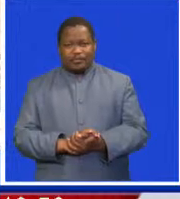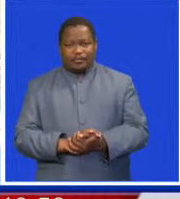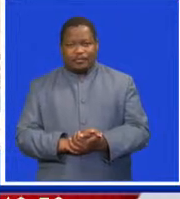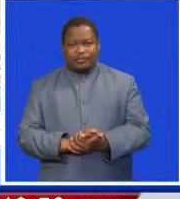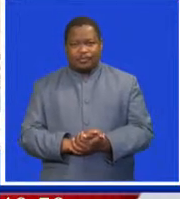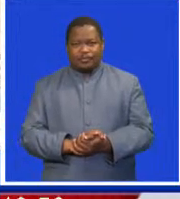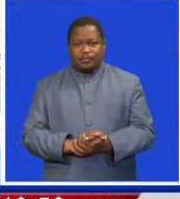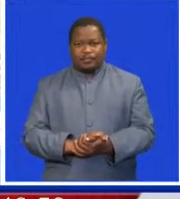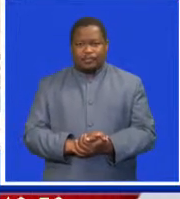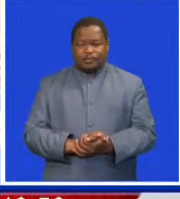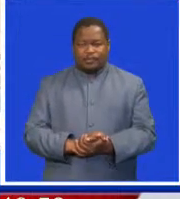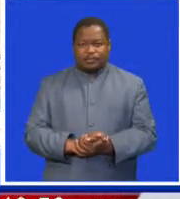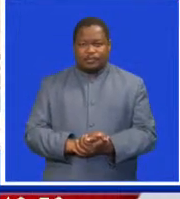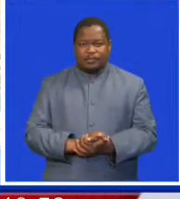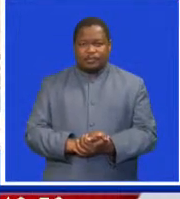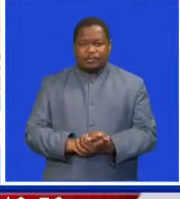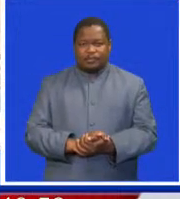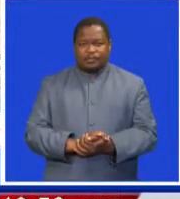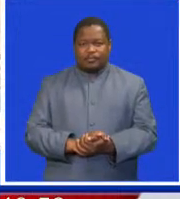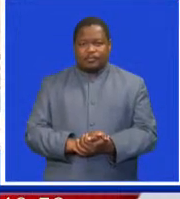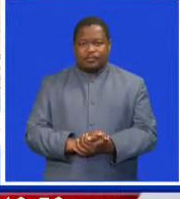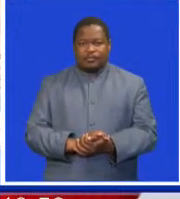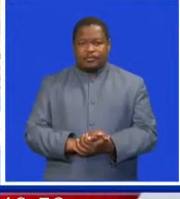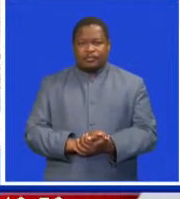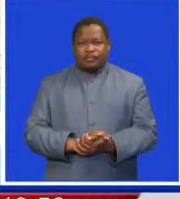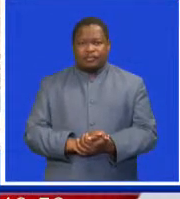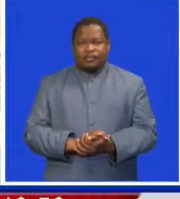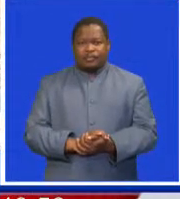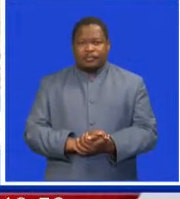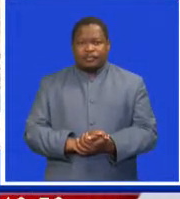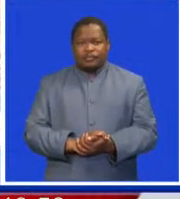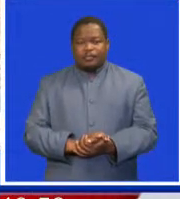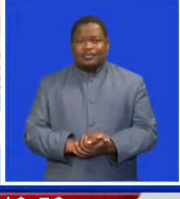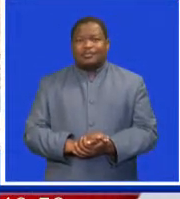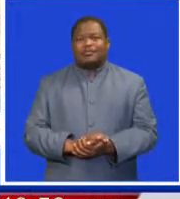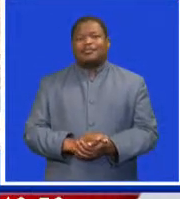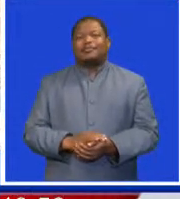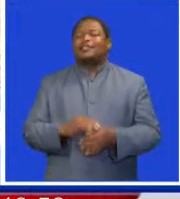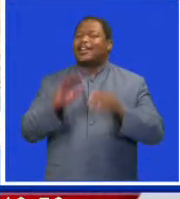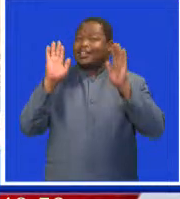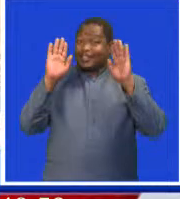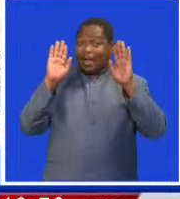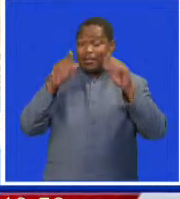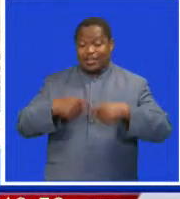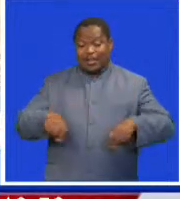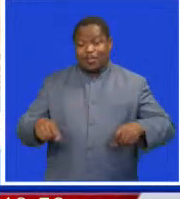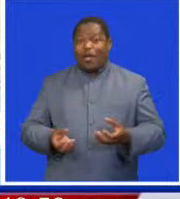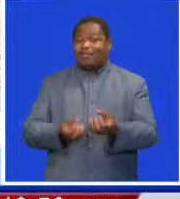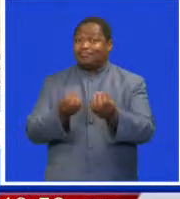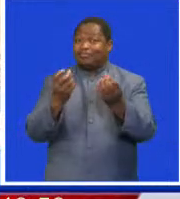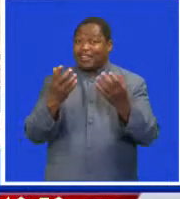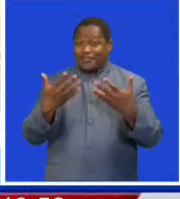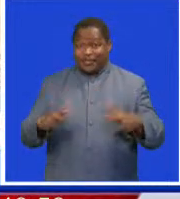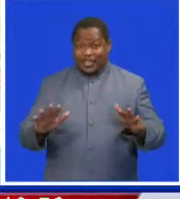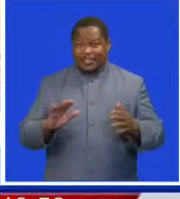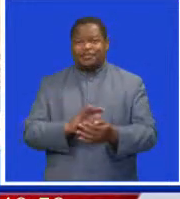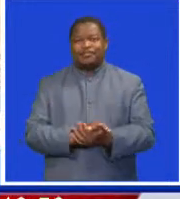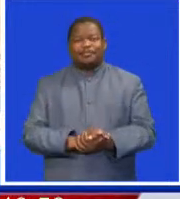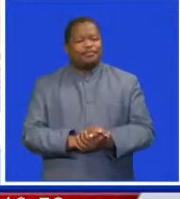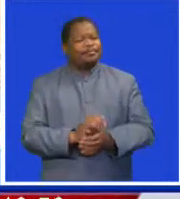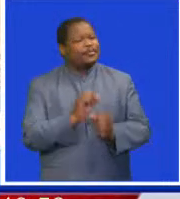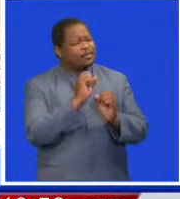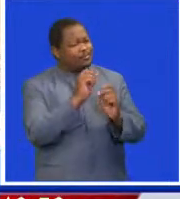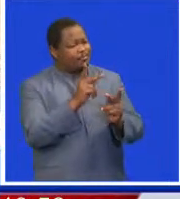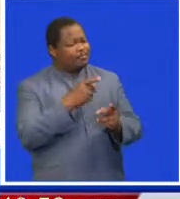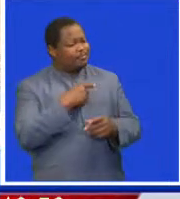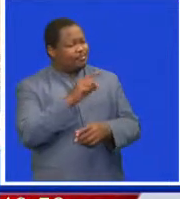tingakho-ke tindzaba lebesitiphathele yena umbukeli sethemba ukuthi batithokotele akunjalo master before sihambe nje master sithi